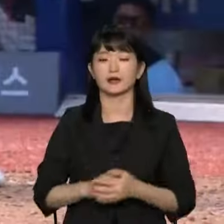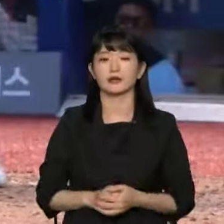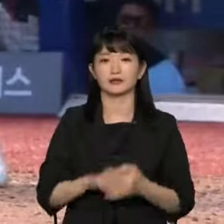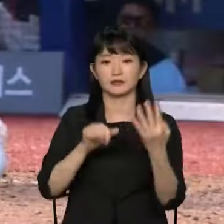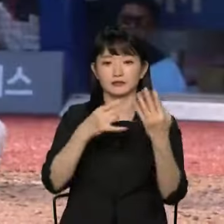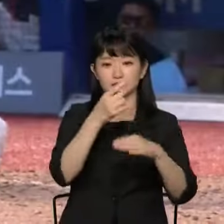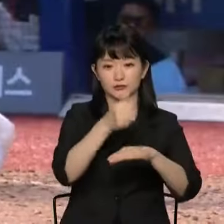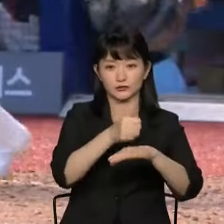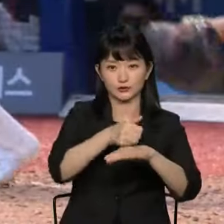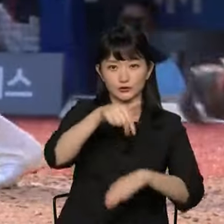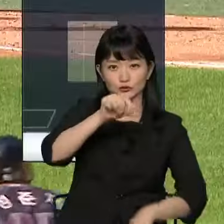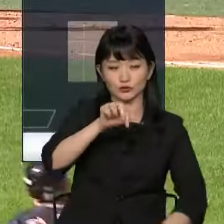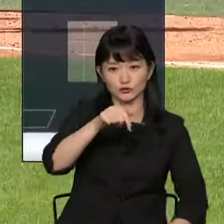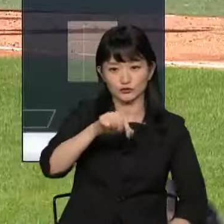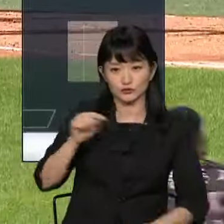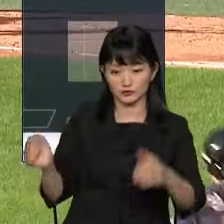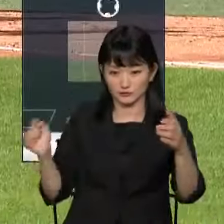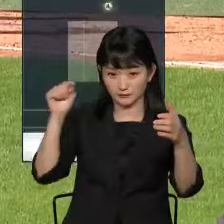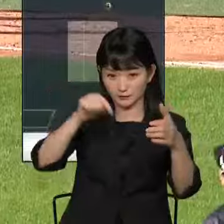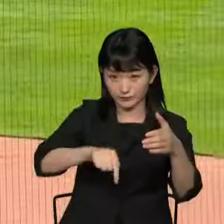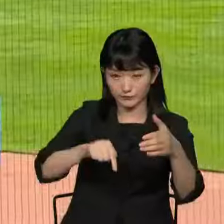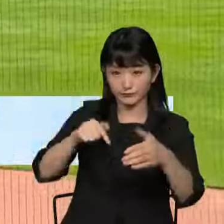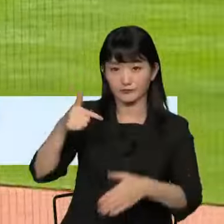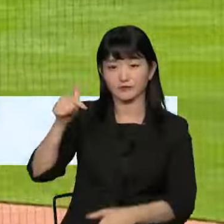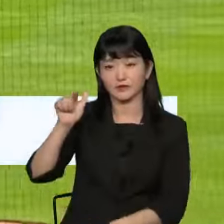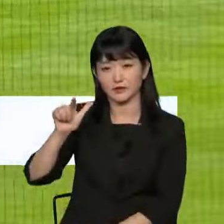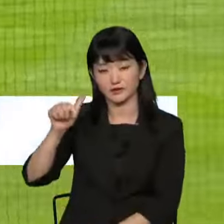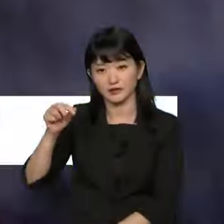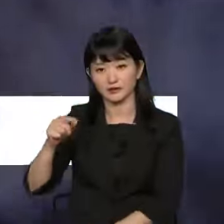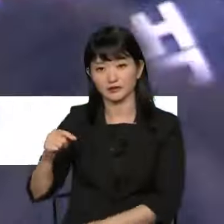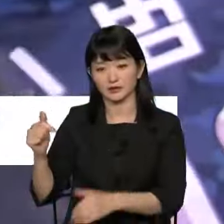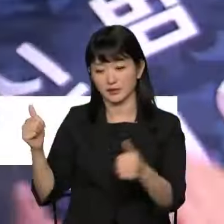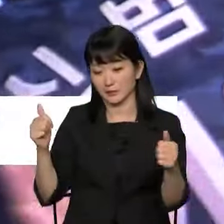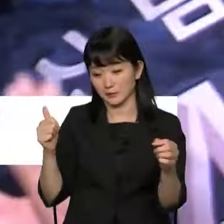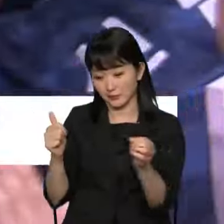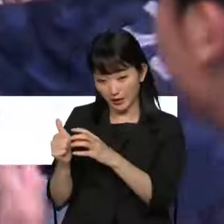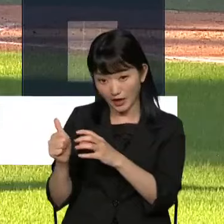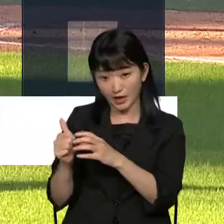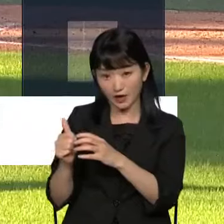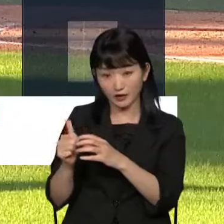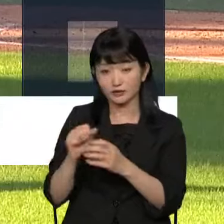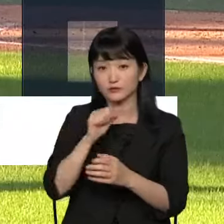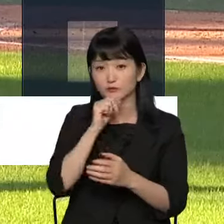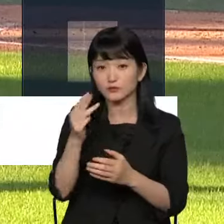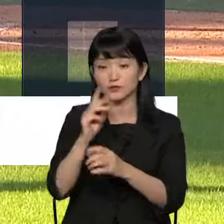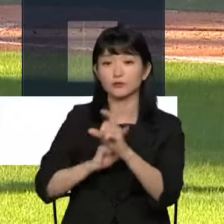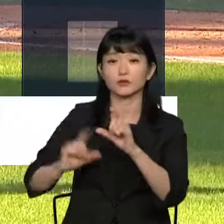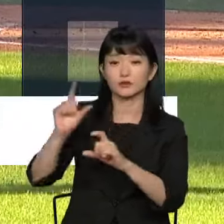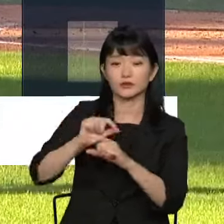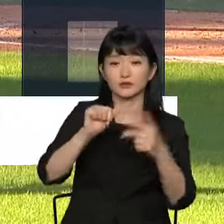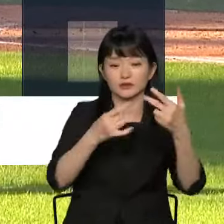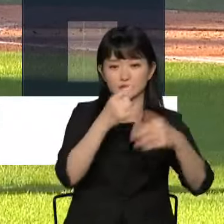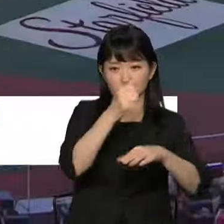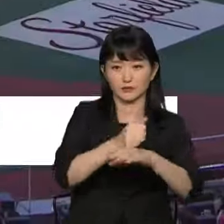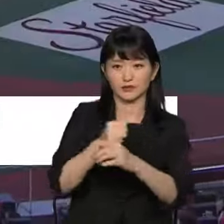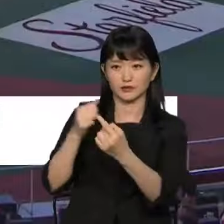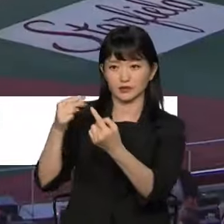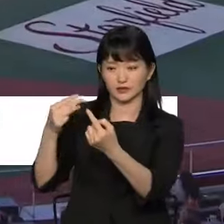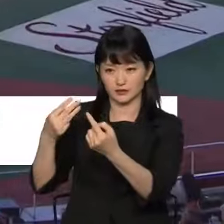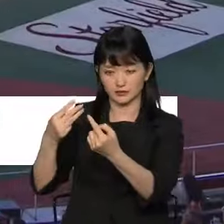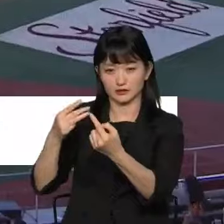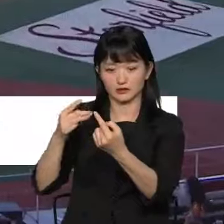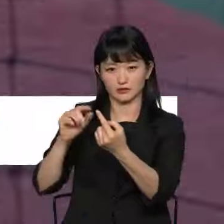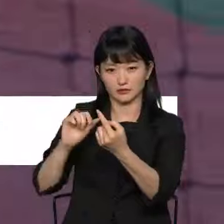박성환과 정준재의 안타, 그리고 에레디아의 희생플라이를 보태 3점을 내더니 7회 말 1, 3할루 상황에서 삼성